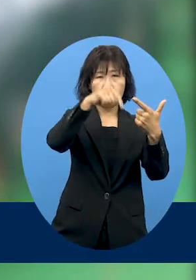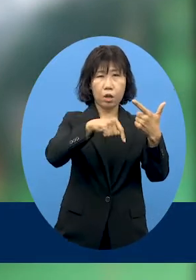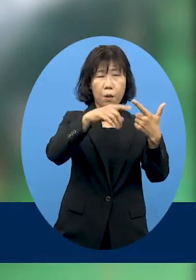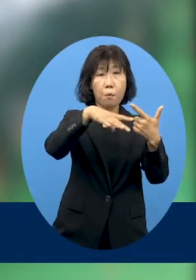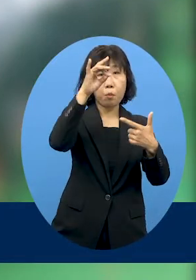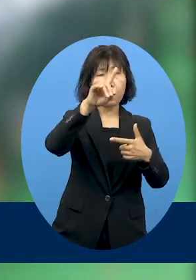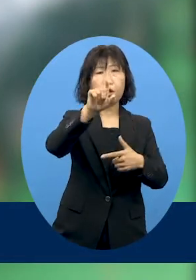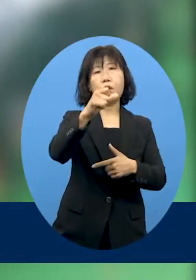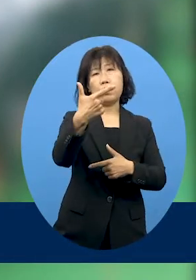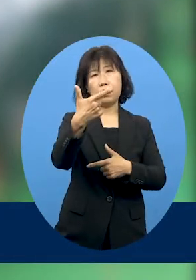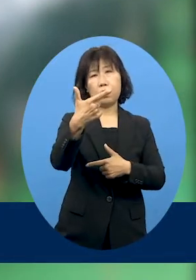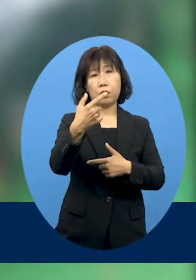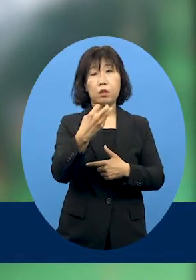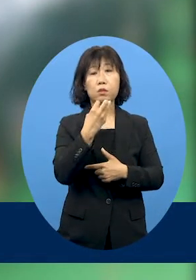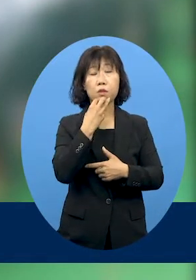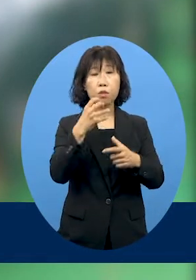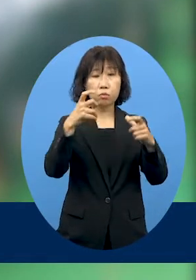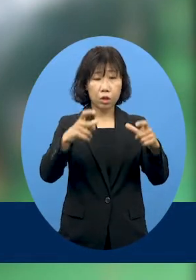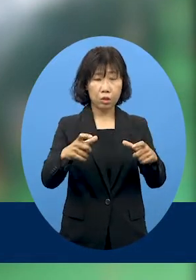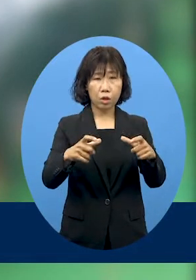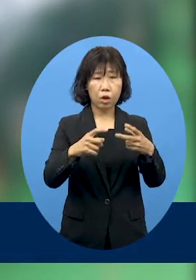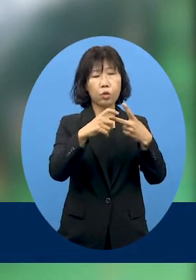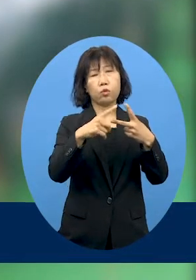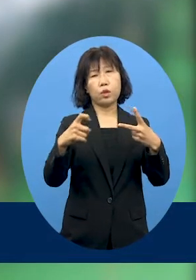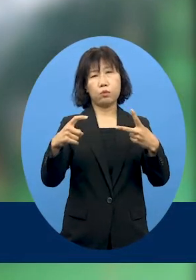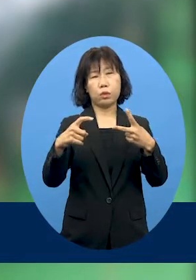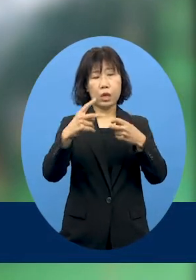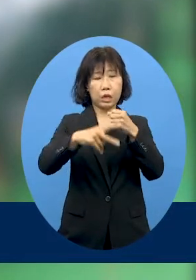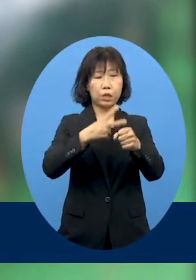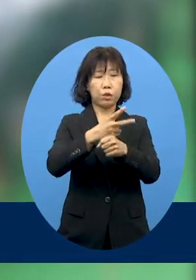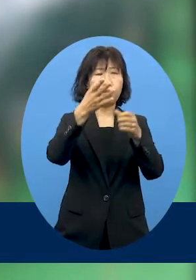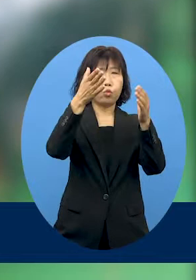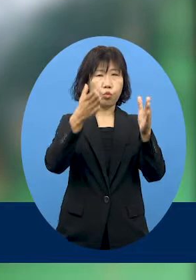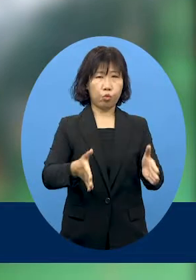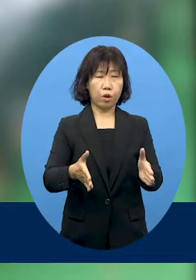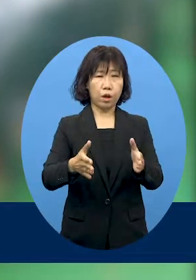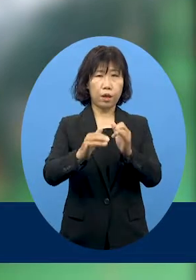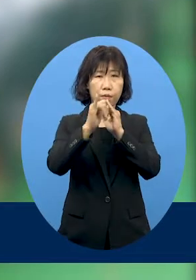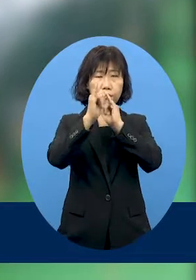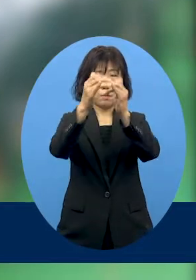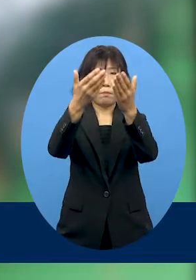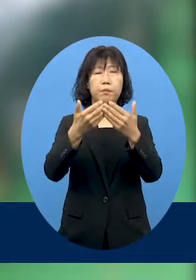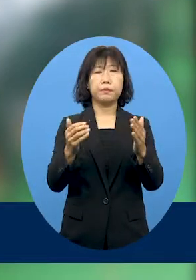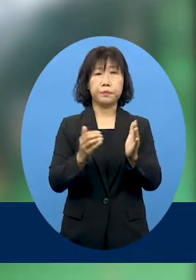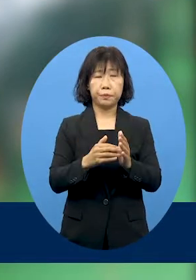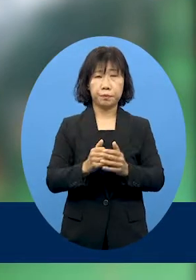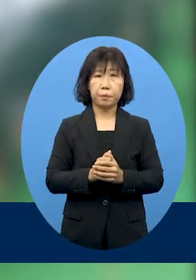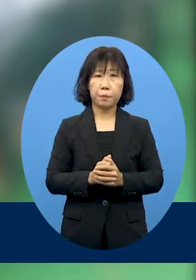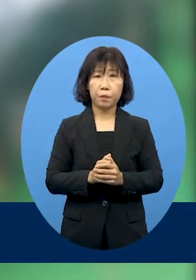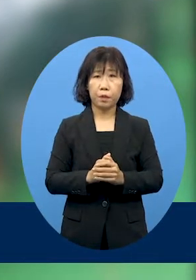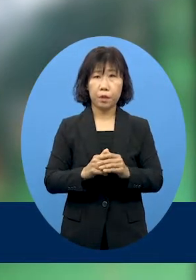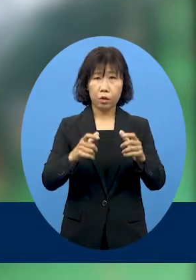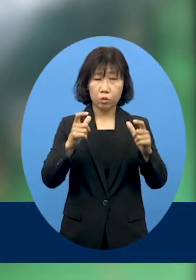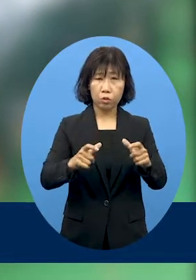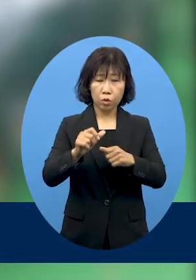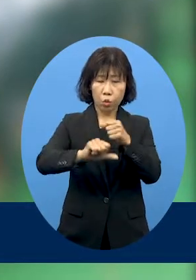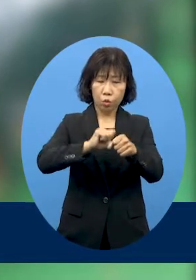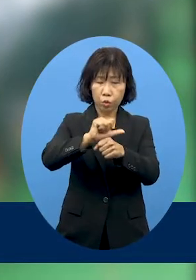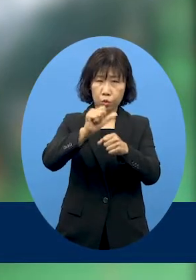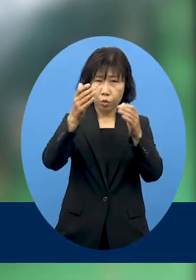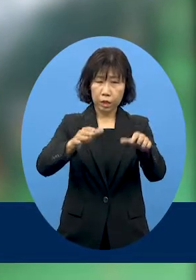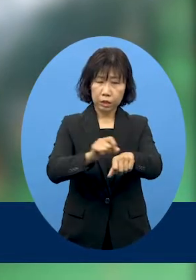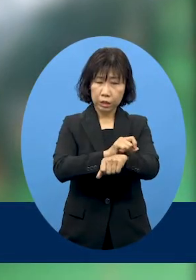236개 지자체 중 16개 지자체가 선정됐으며 서울시에서 유일하게 동대문구가 지난해에 이어 2년 연속